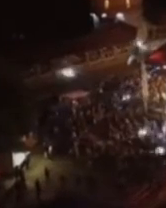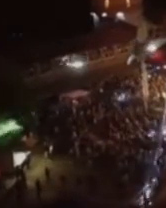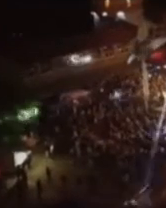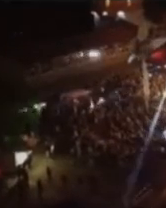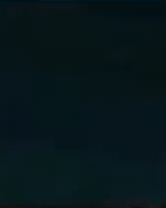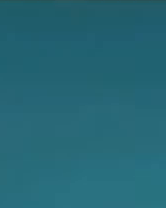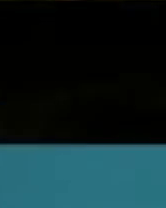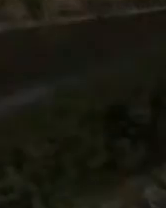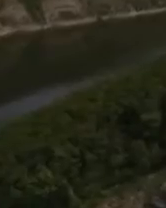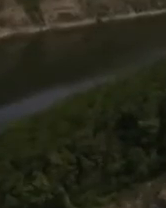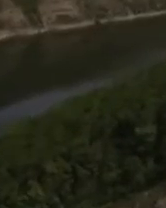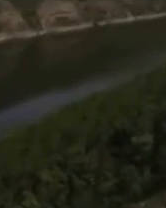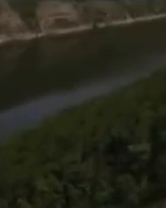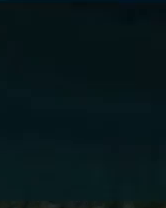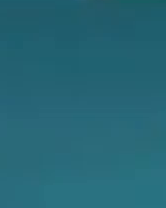Музика